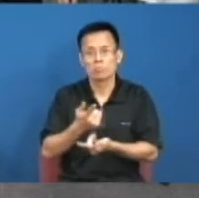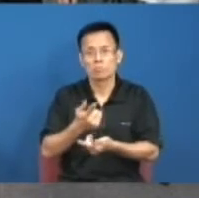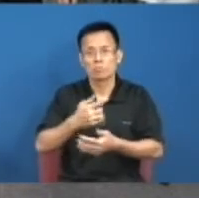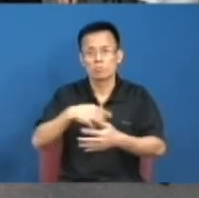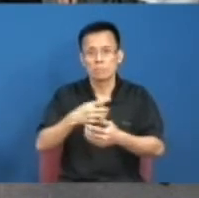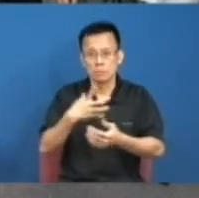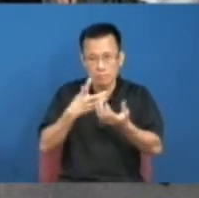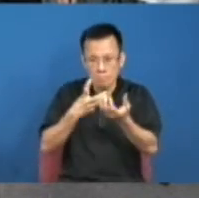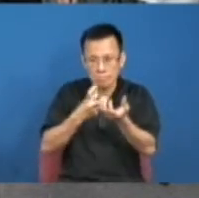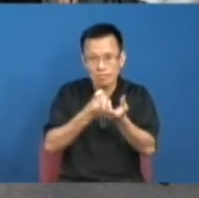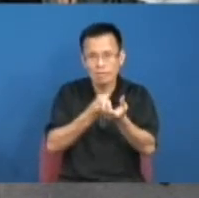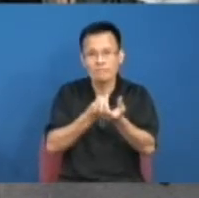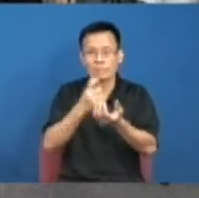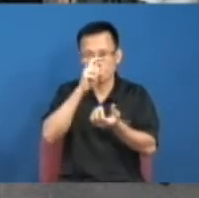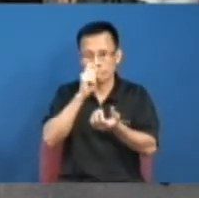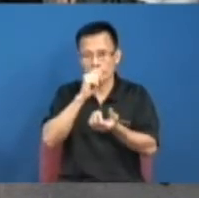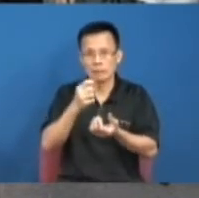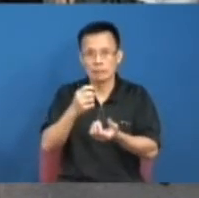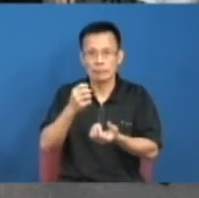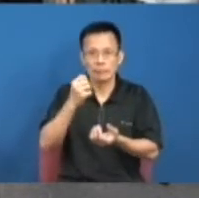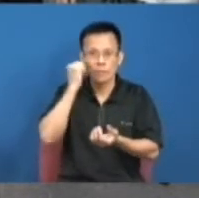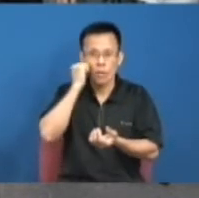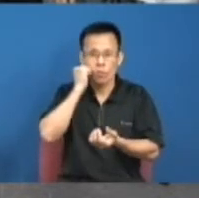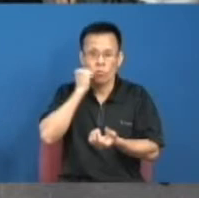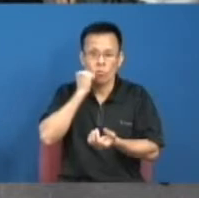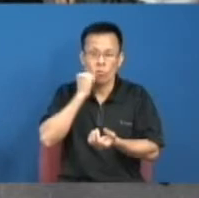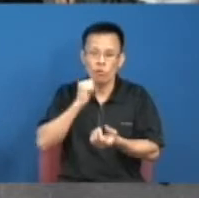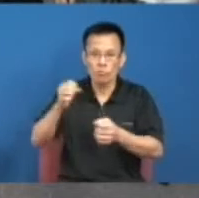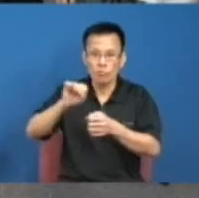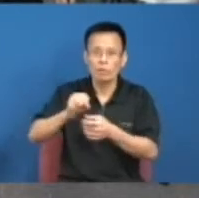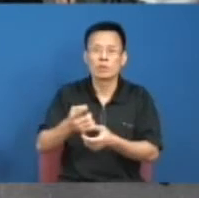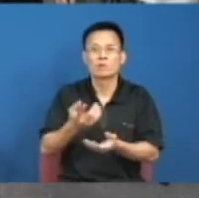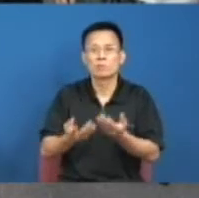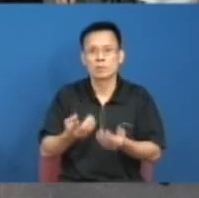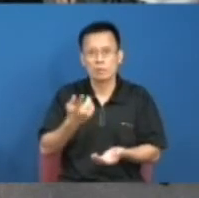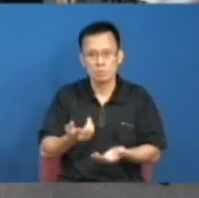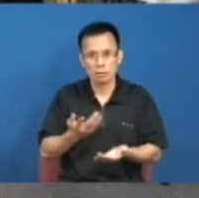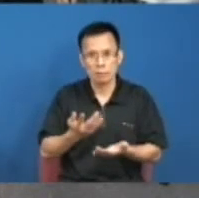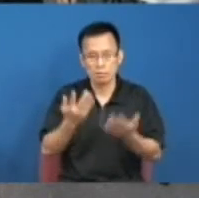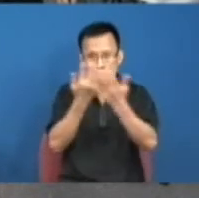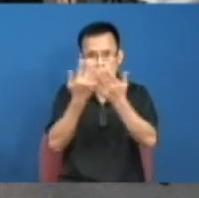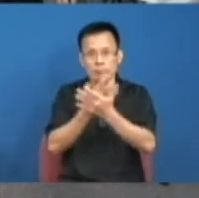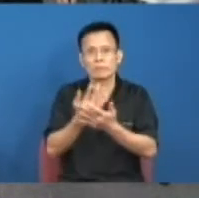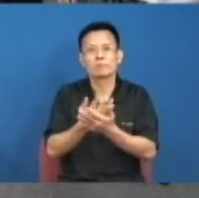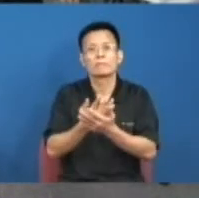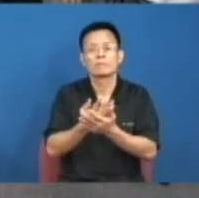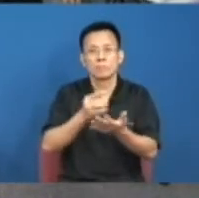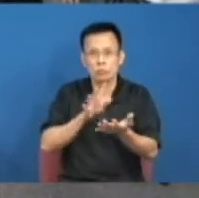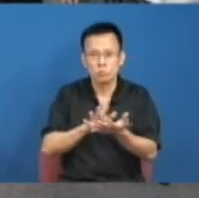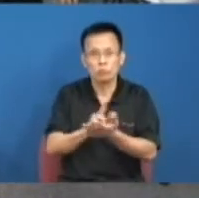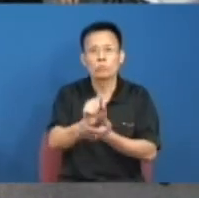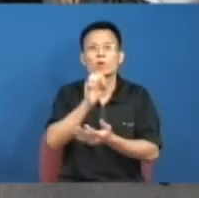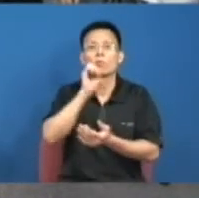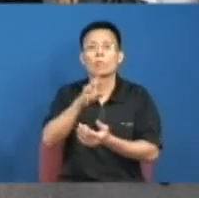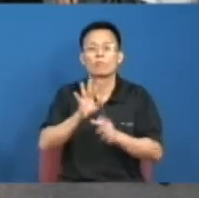啊，啲嘢已經可能太陽老化咗，咁需要去作一個適當嘅維修啦。咁啊，今集咧嗱，我哋亦都咧即係專題係講防